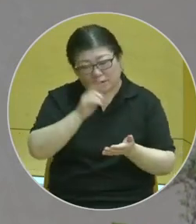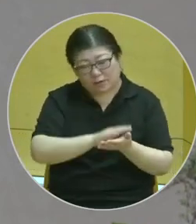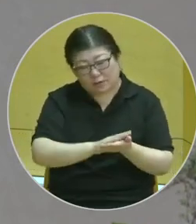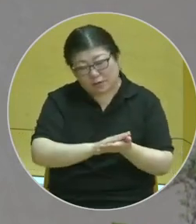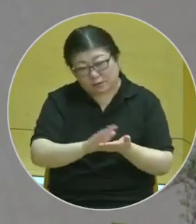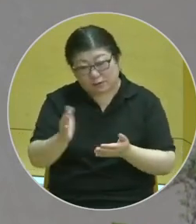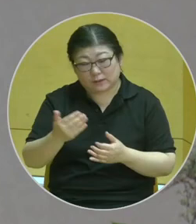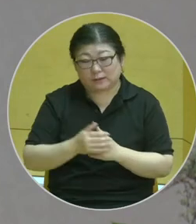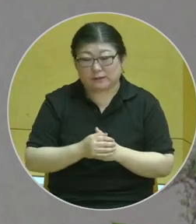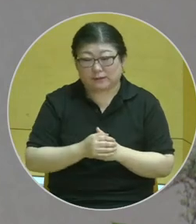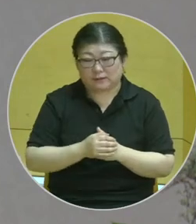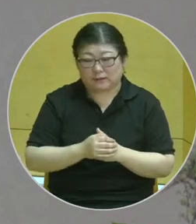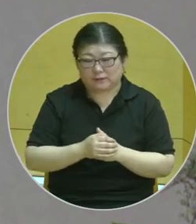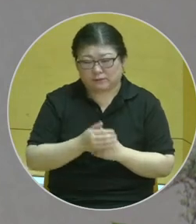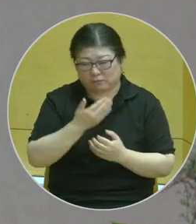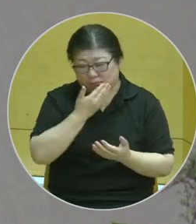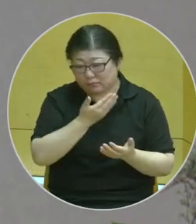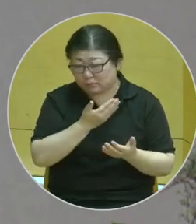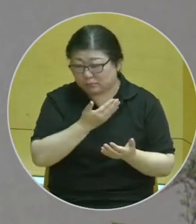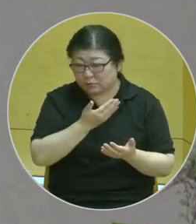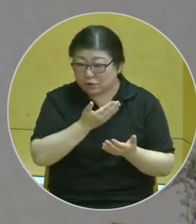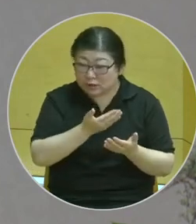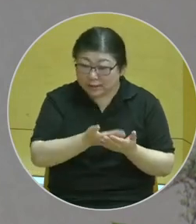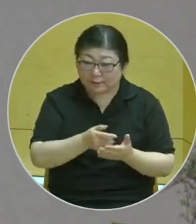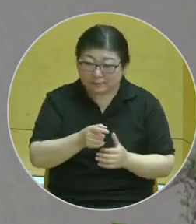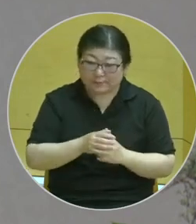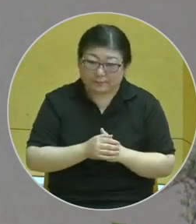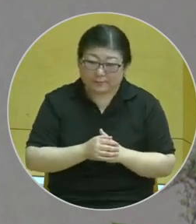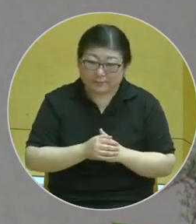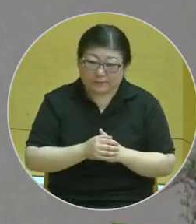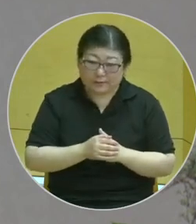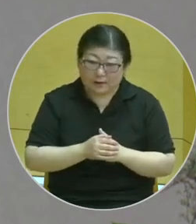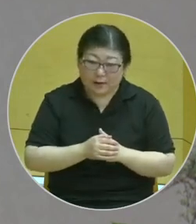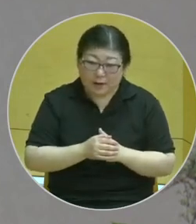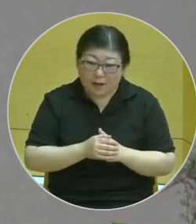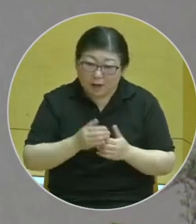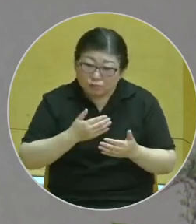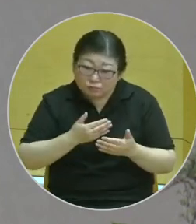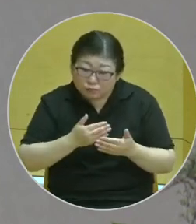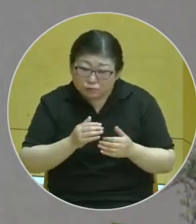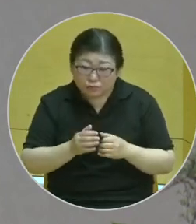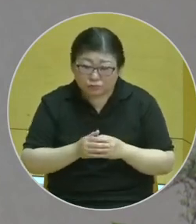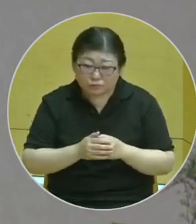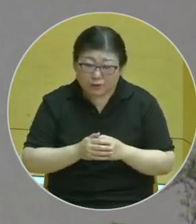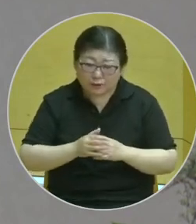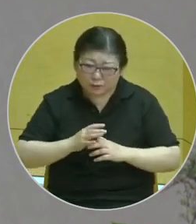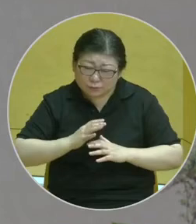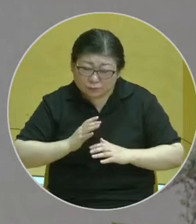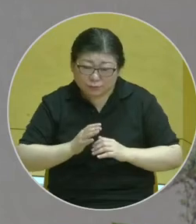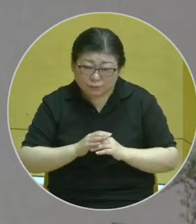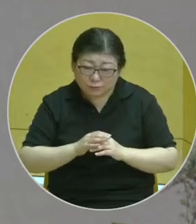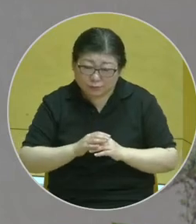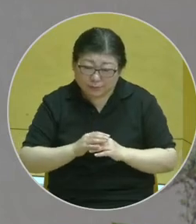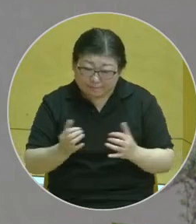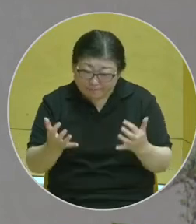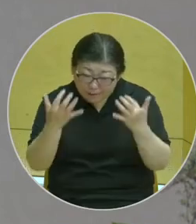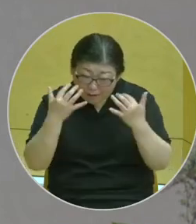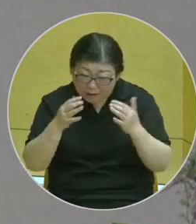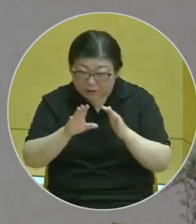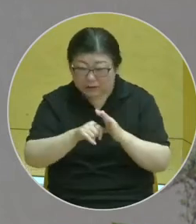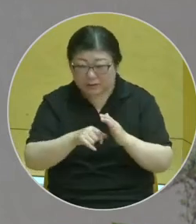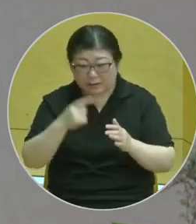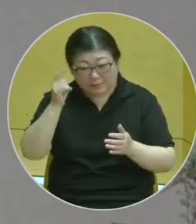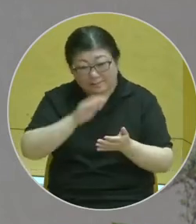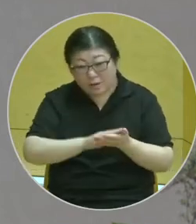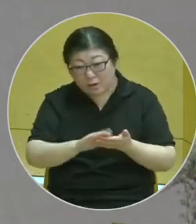귀한 건지 모르겠어요 불안과 두려움이 함유 차 해보십시오 이 평안이 얼마나 감사 고귀한 우리의